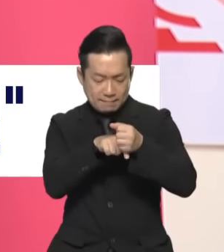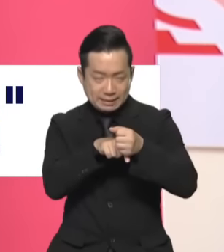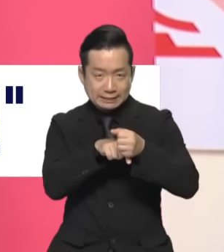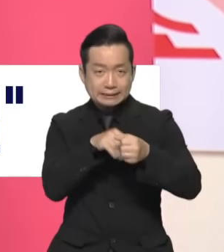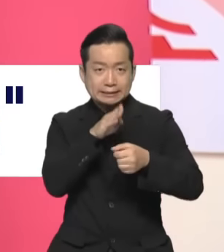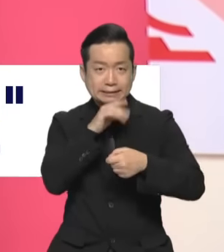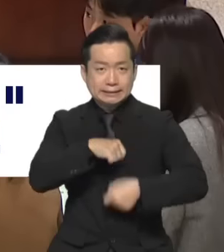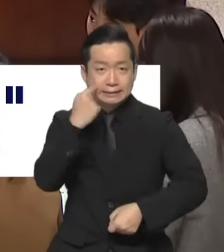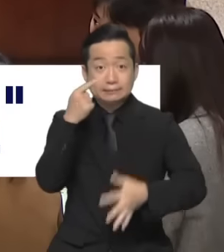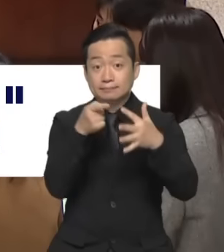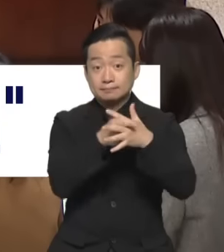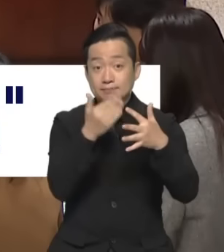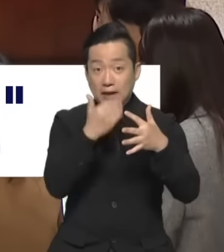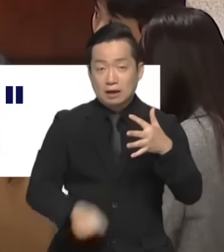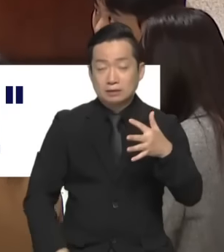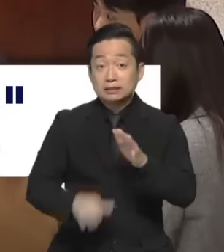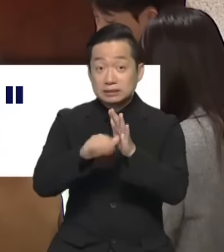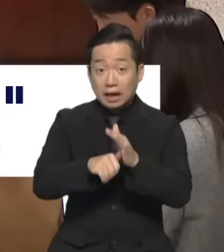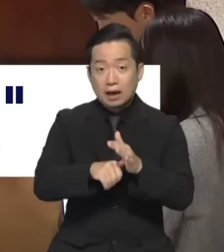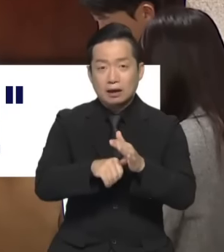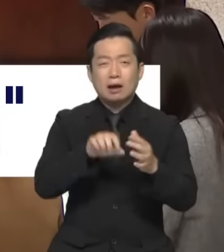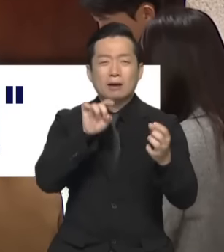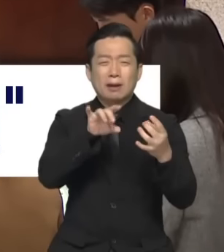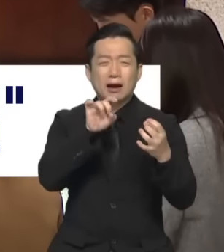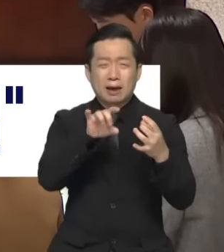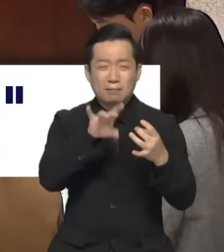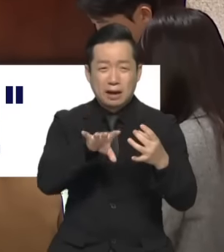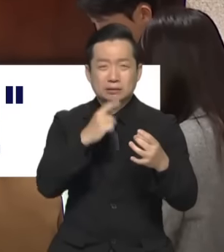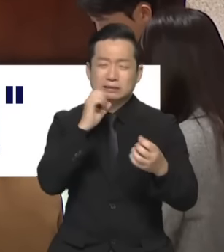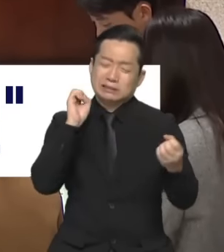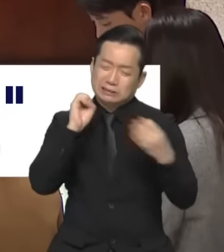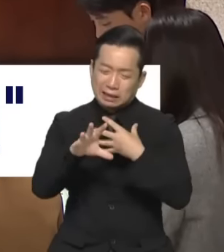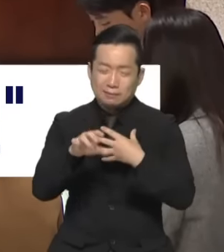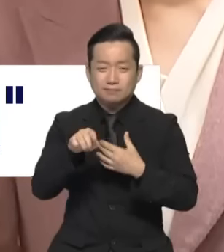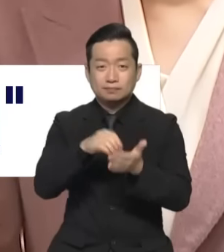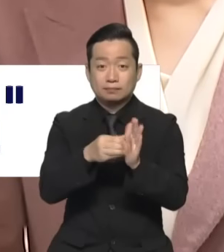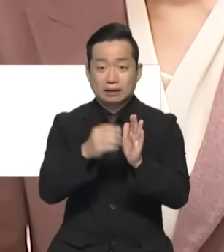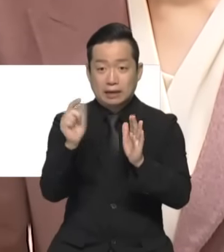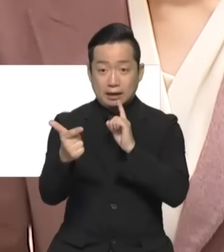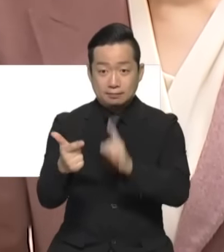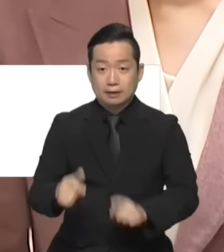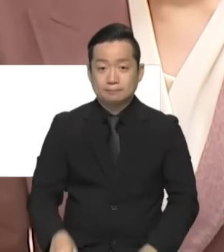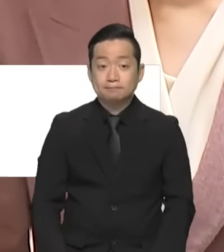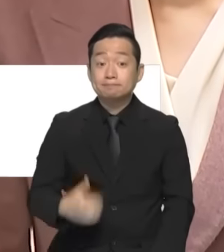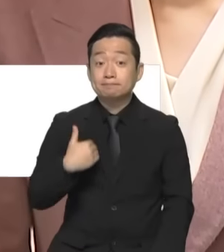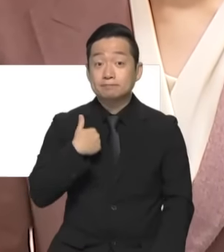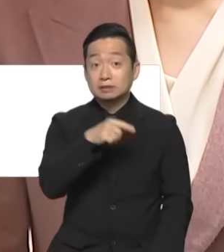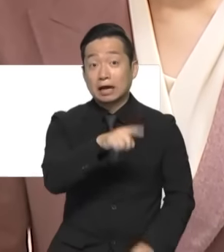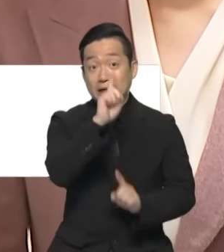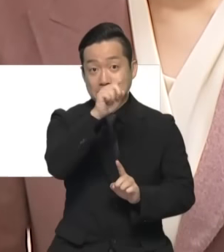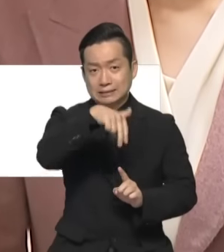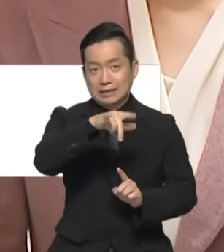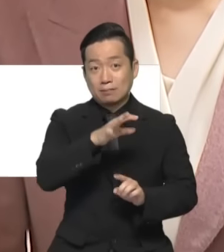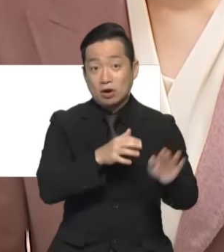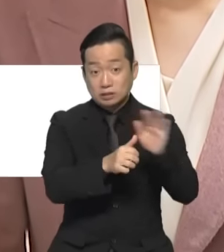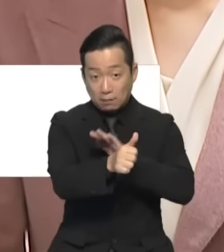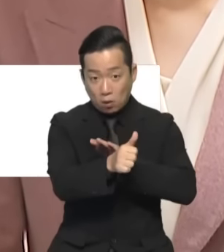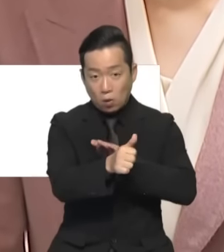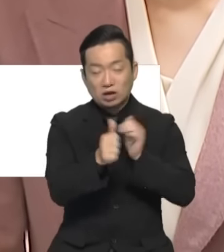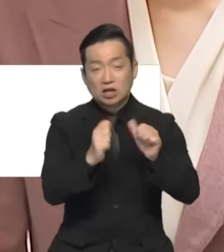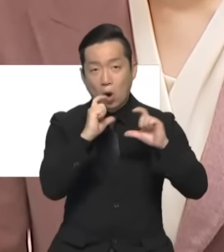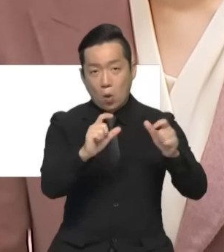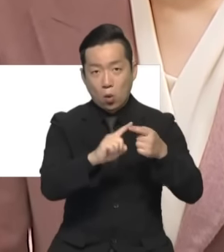드러날 것이라며 이 시기에 건건히 대응하는 건 부적절하다고 말했습니다. 저는 이재명 대표 선고, 뭐 민생 사안들 많은